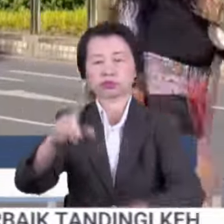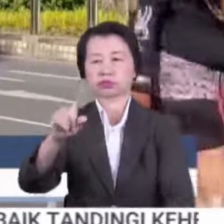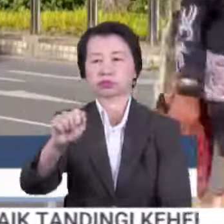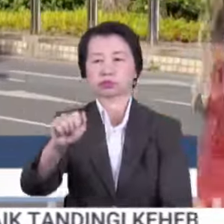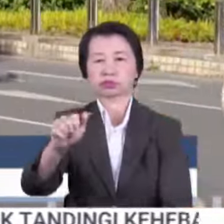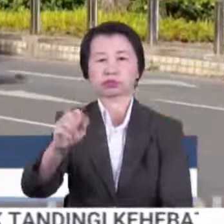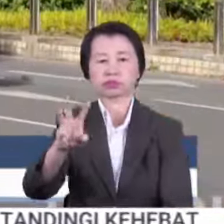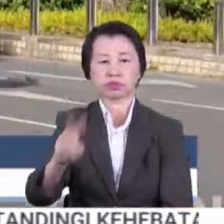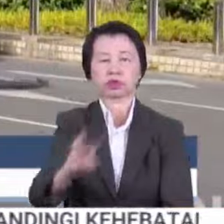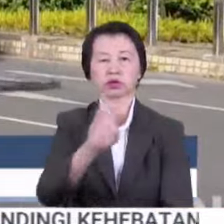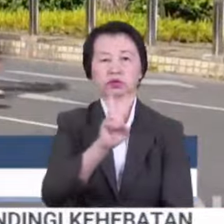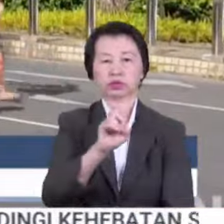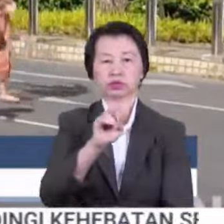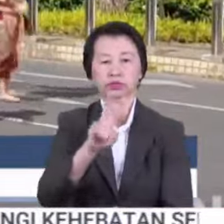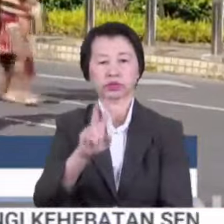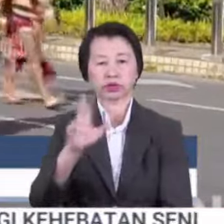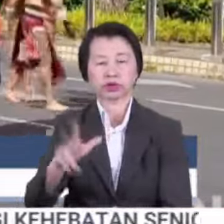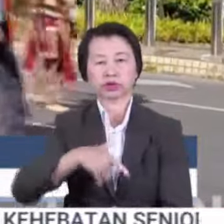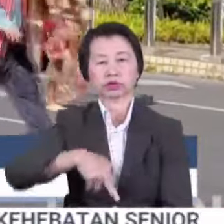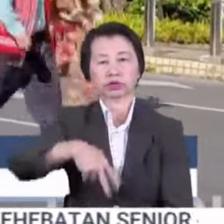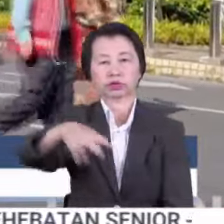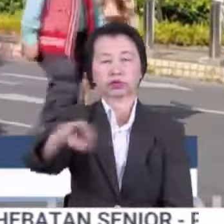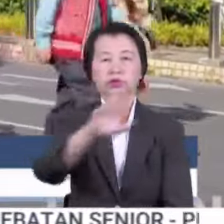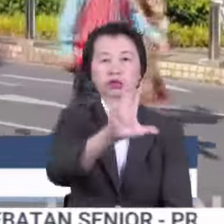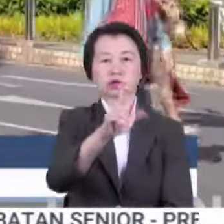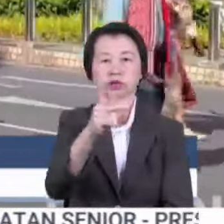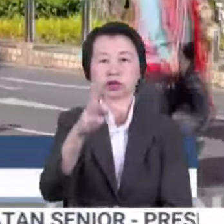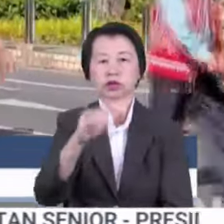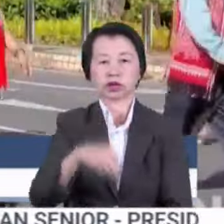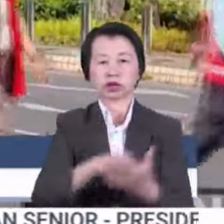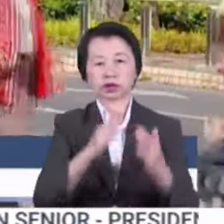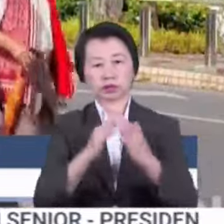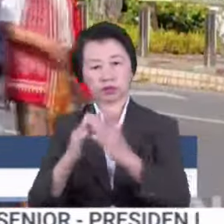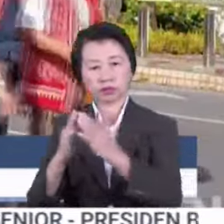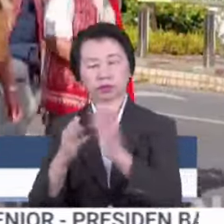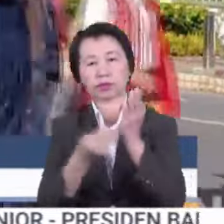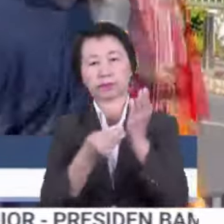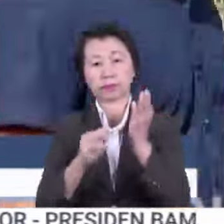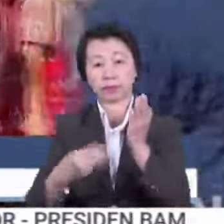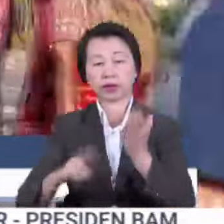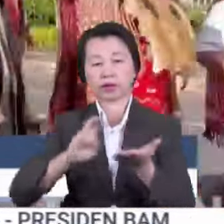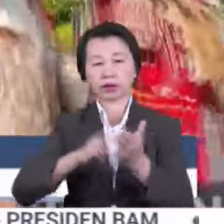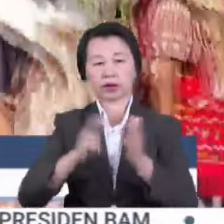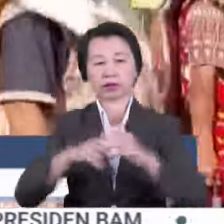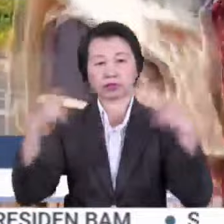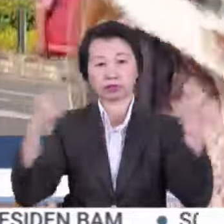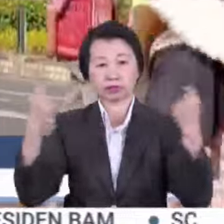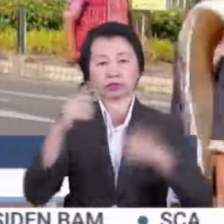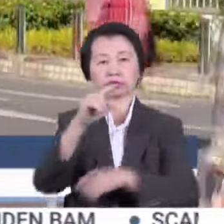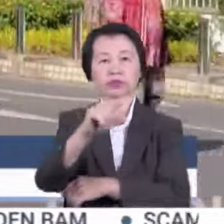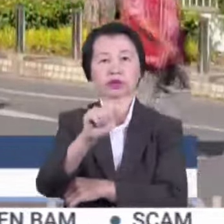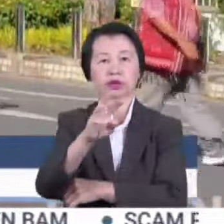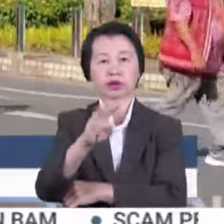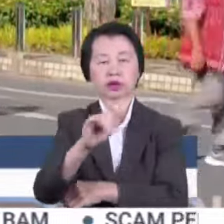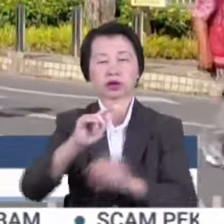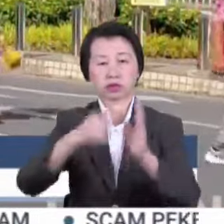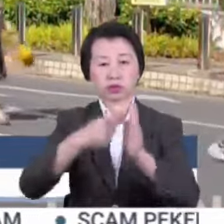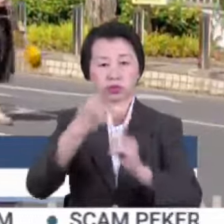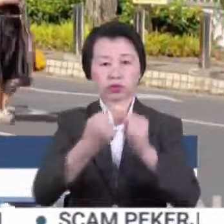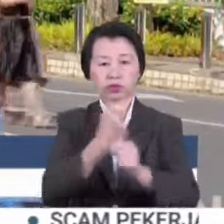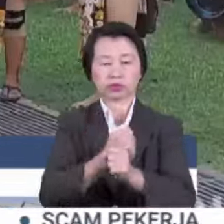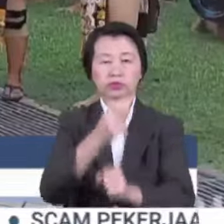Dayak 2023 sejauh 3 kilometer di bandara yang menandakan perayaan gawai bermula tahun